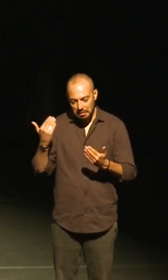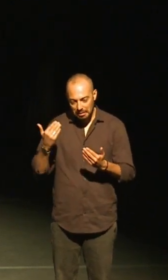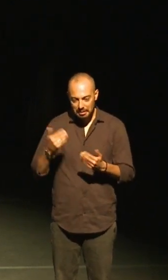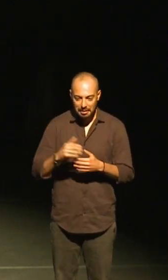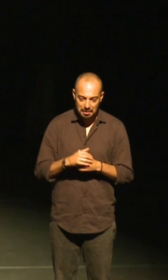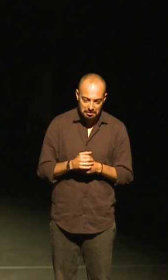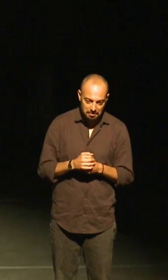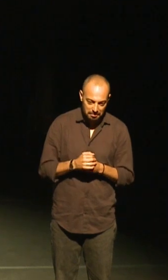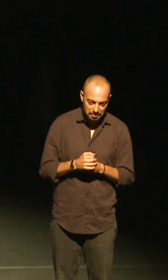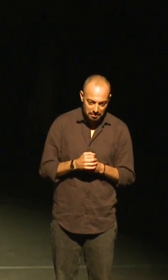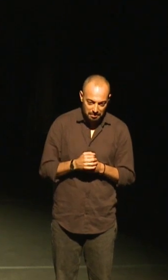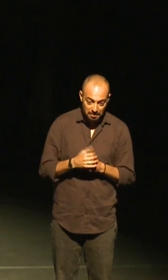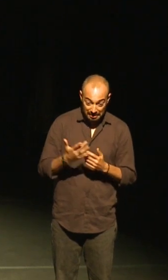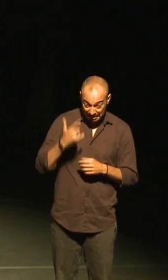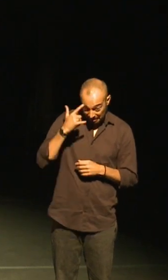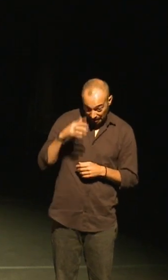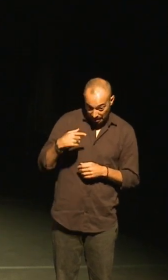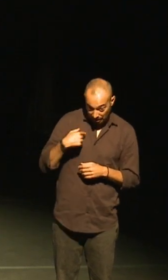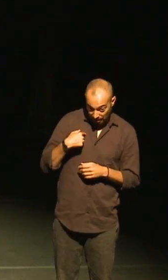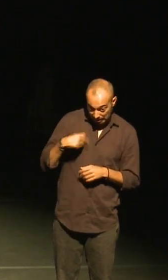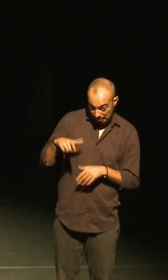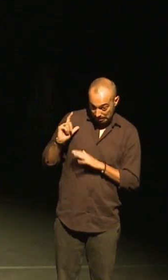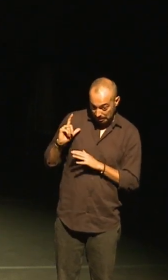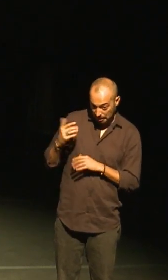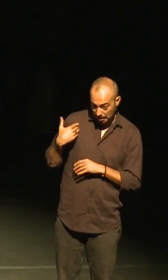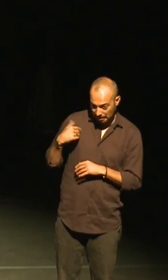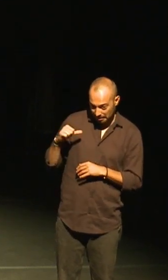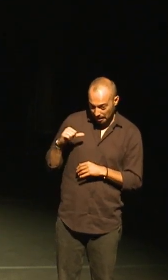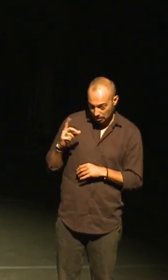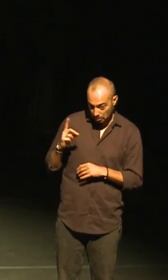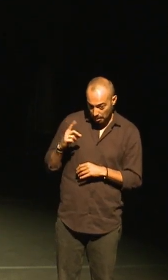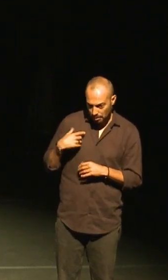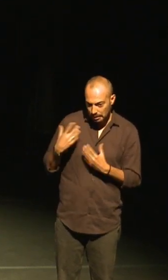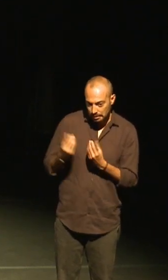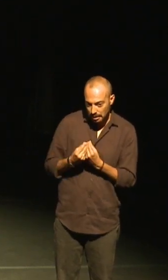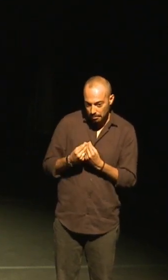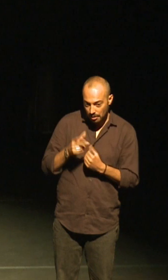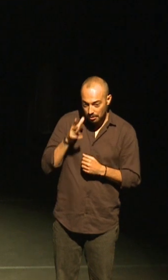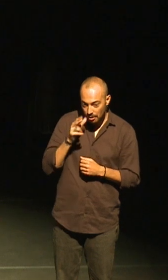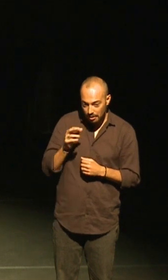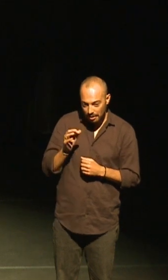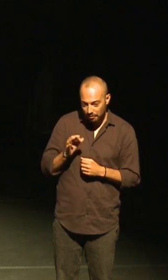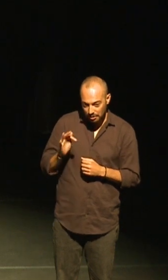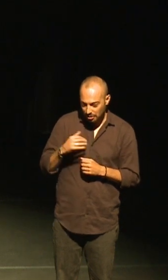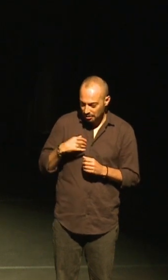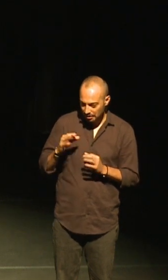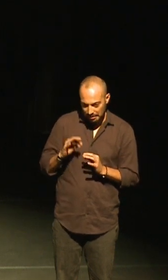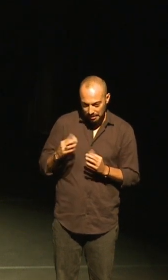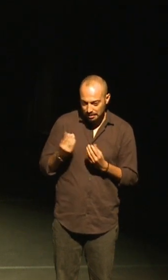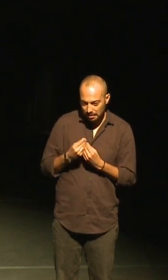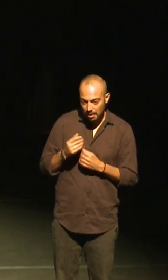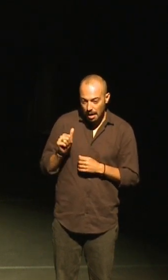con Francesco l'ho passato con Alberto e c'è stata una liberazione incredibile una cosa immensa ci sarà anche il